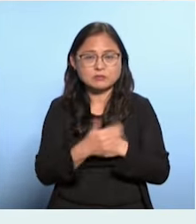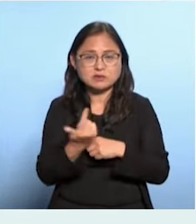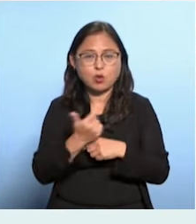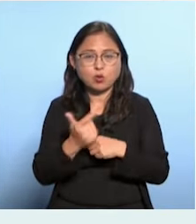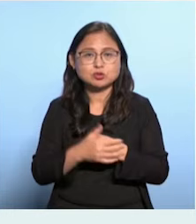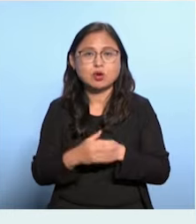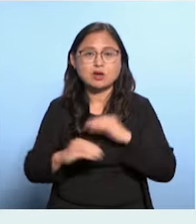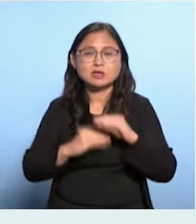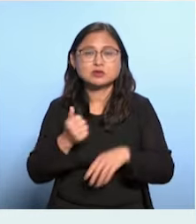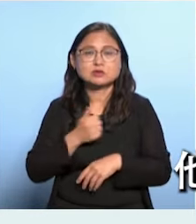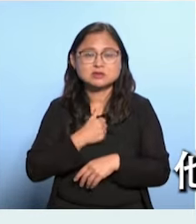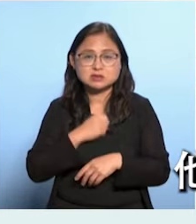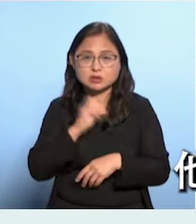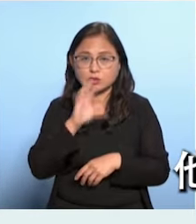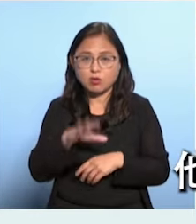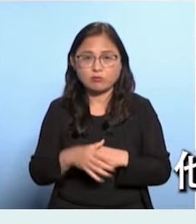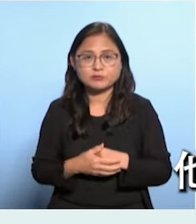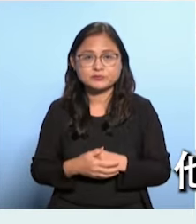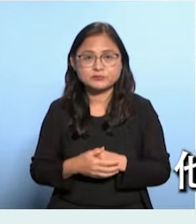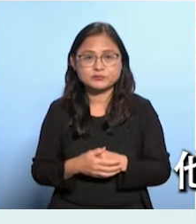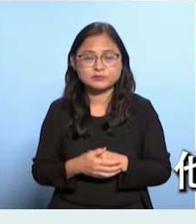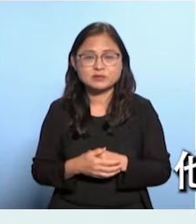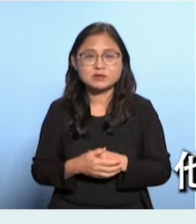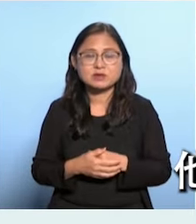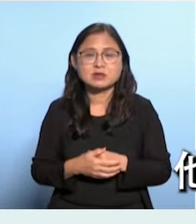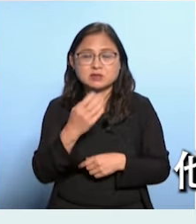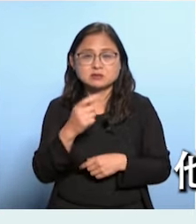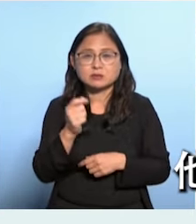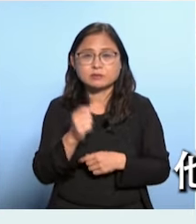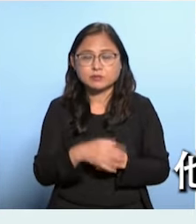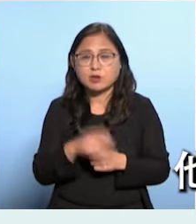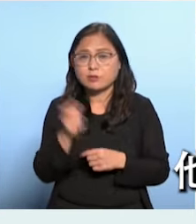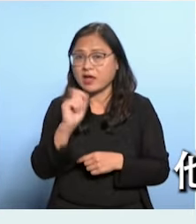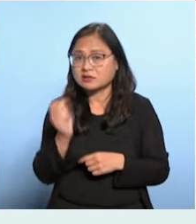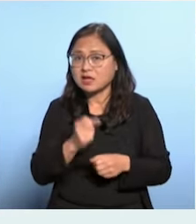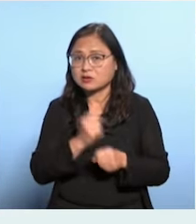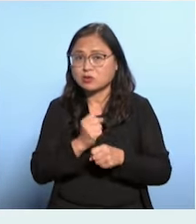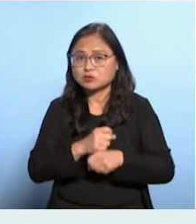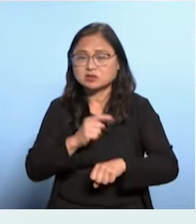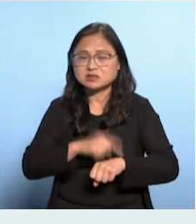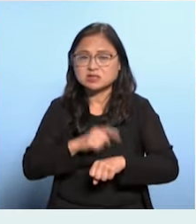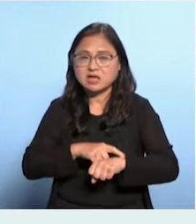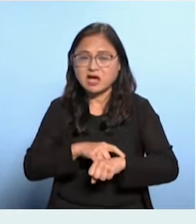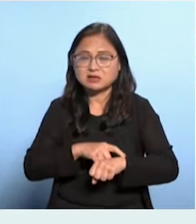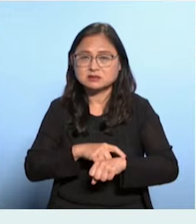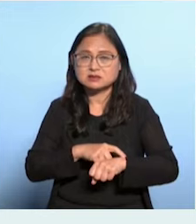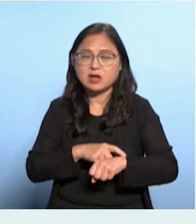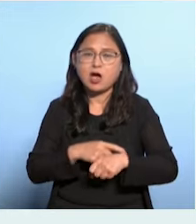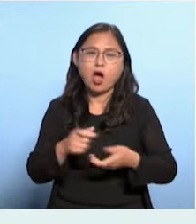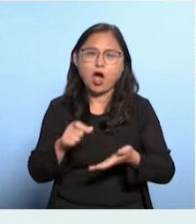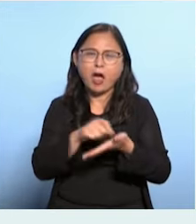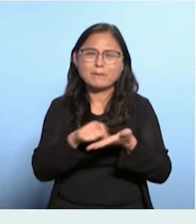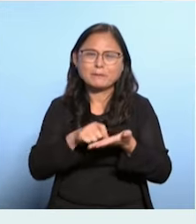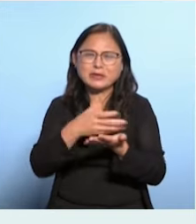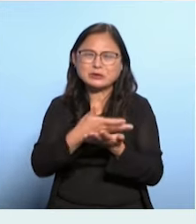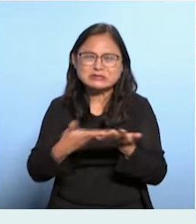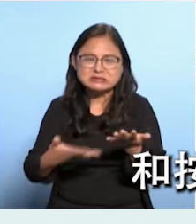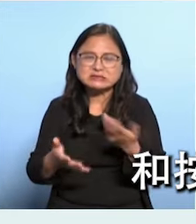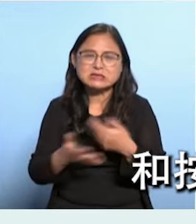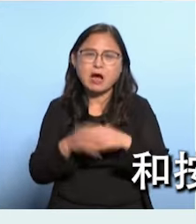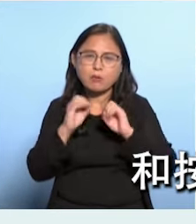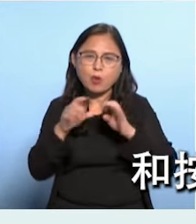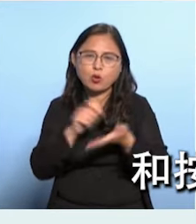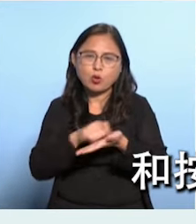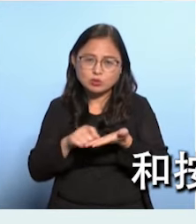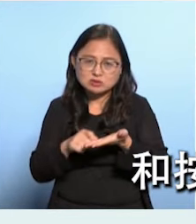建築師反映，他們有近四成工作的時間是花費在填表、寫報告